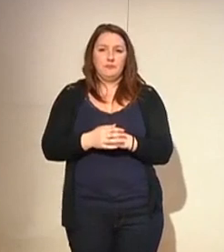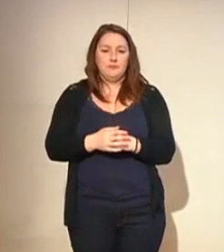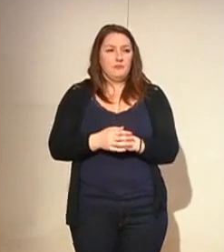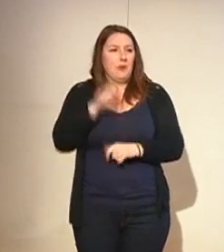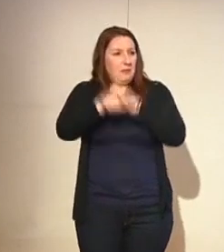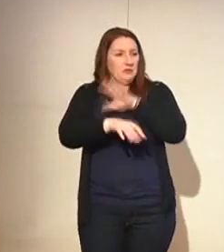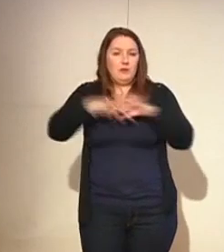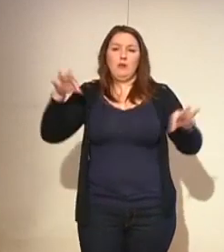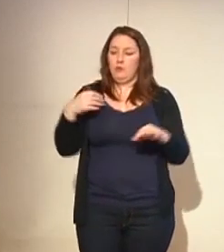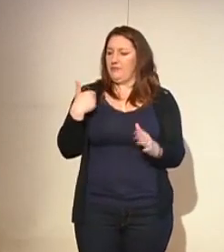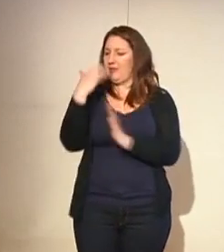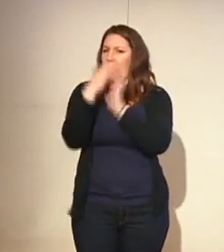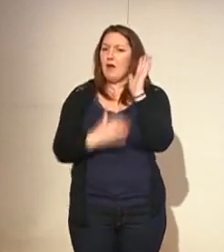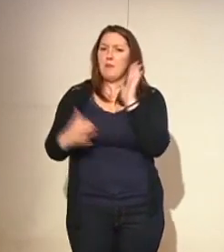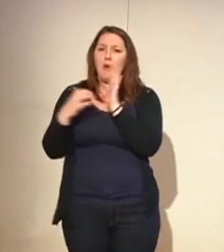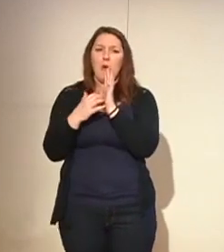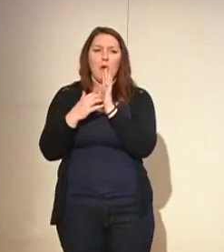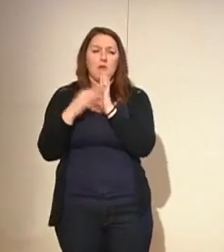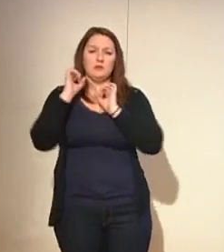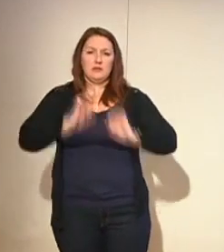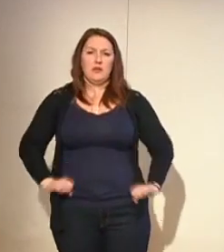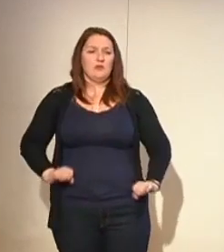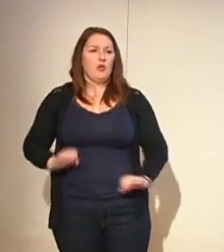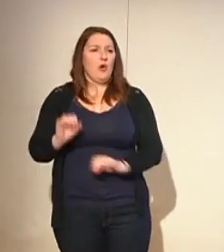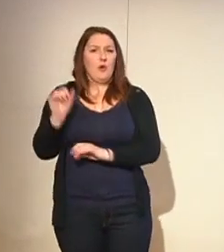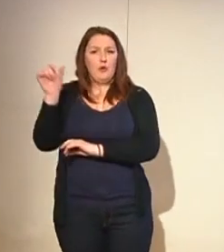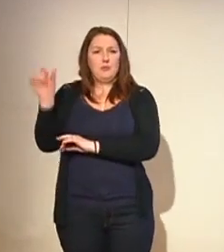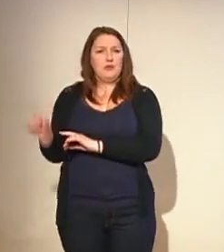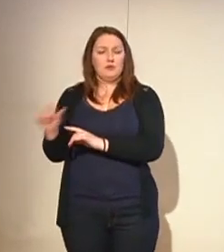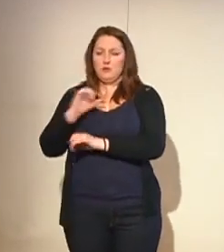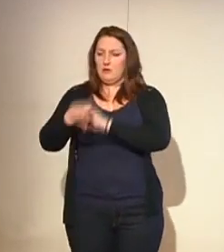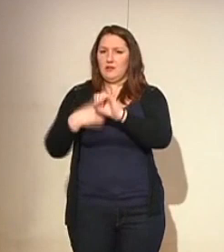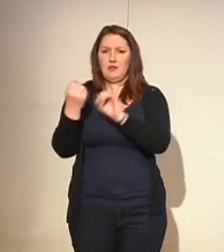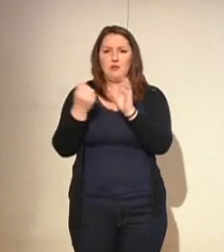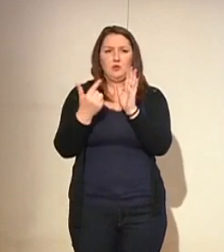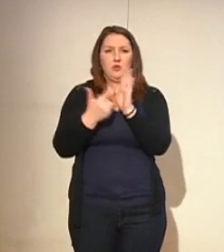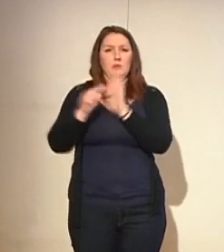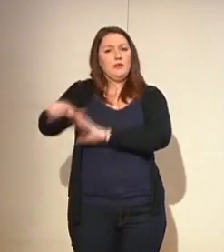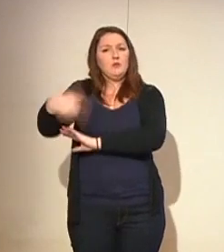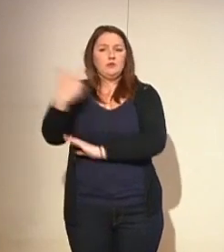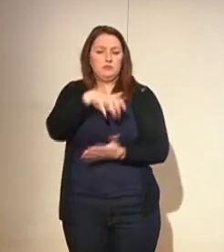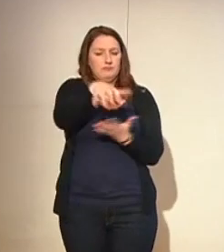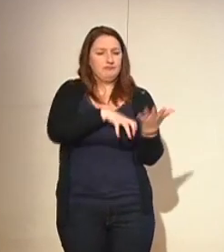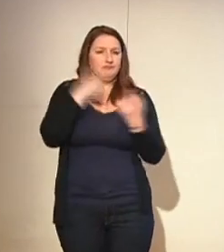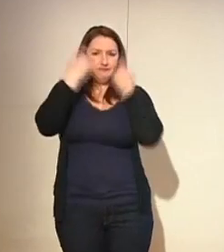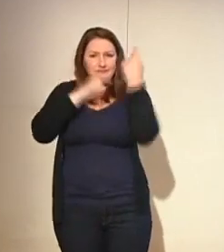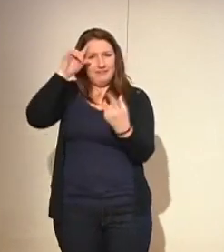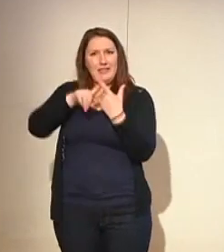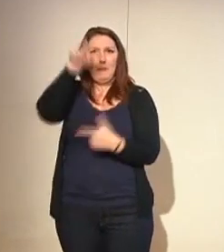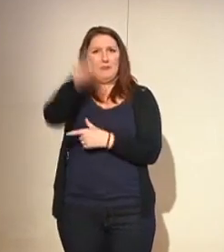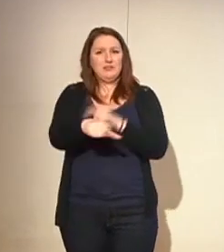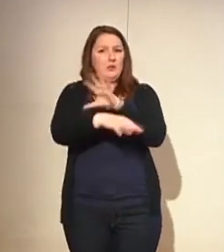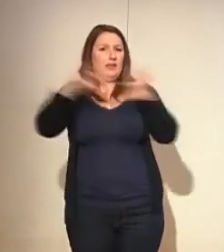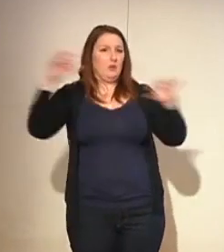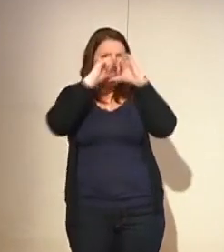daliier et péronnais en date de 2012 sur les réflexions autour du statut de l'élu et je les cite